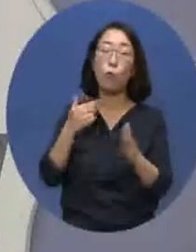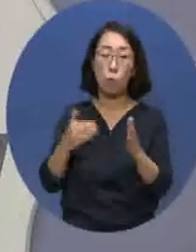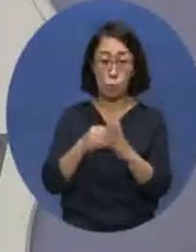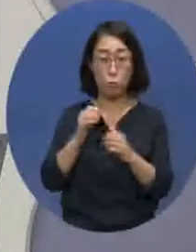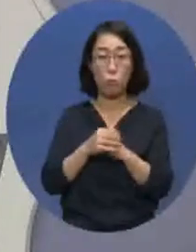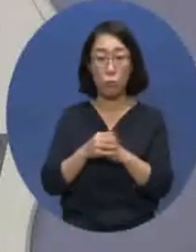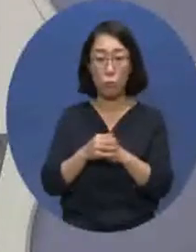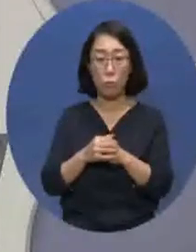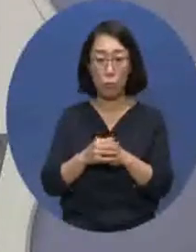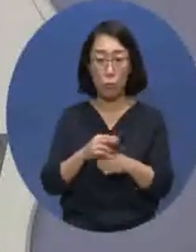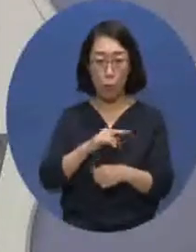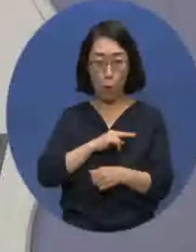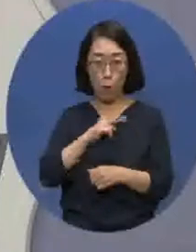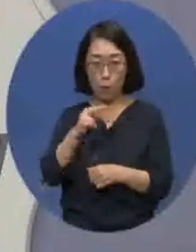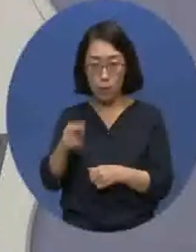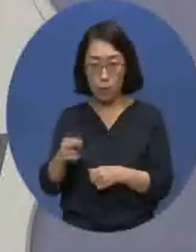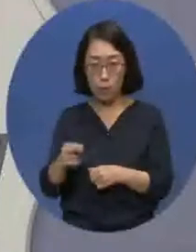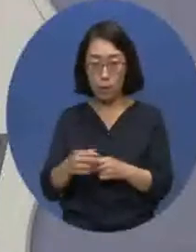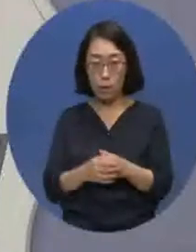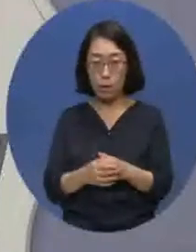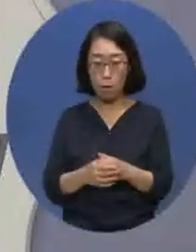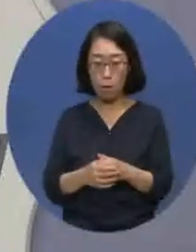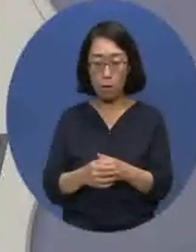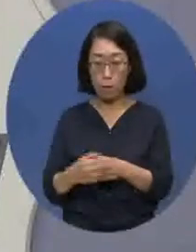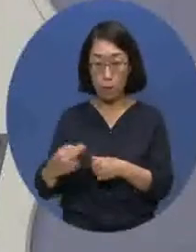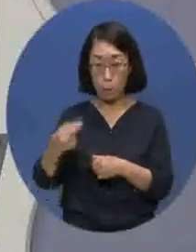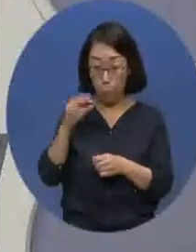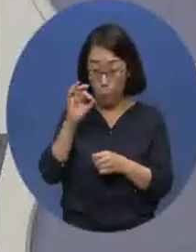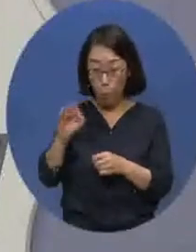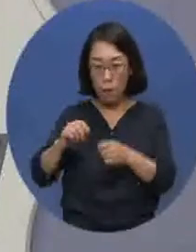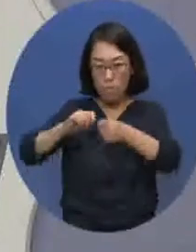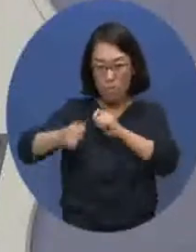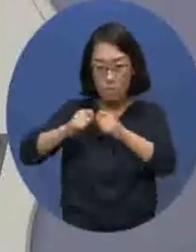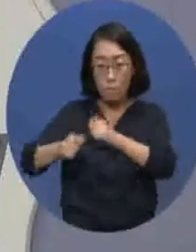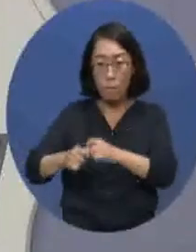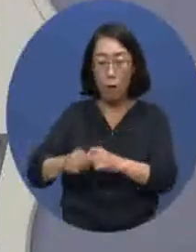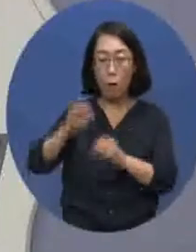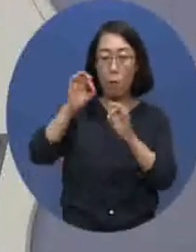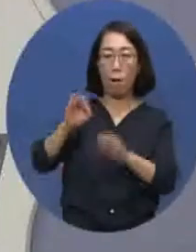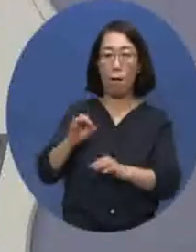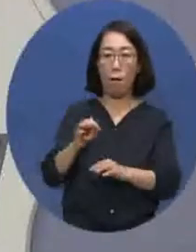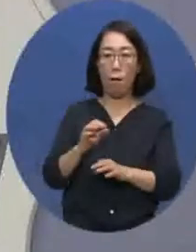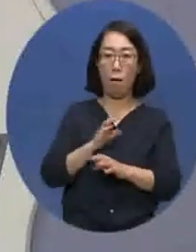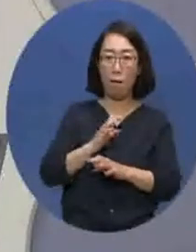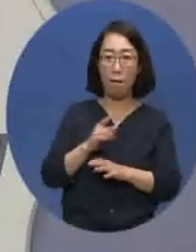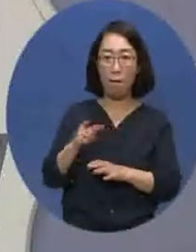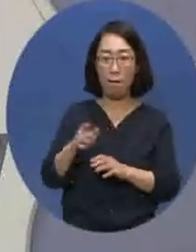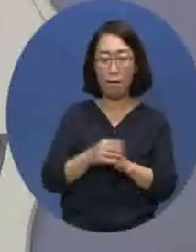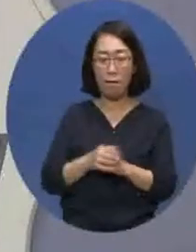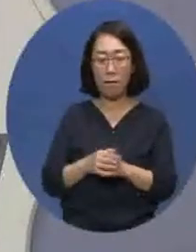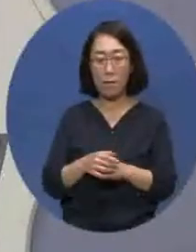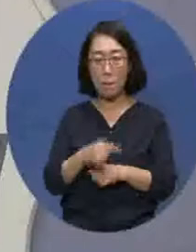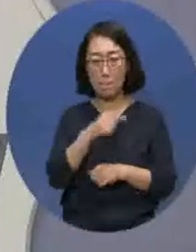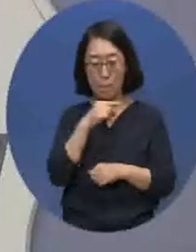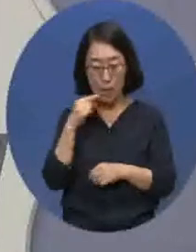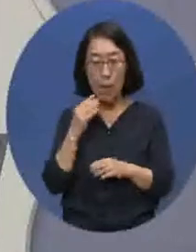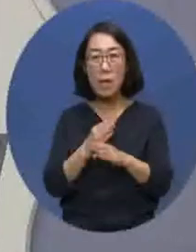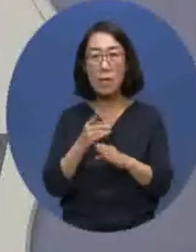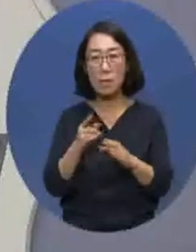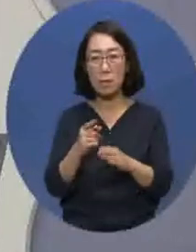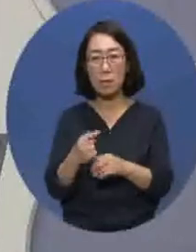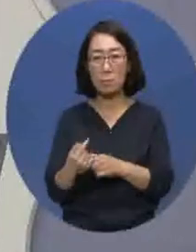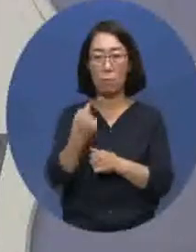명함을 들으면 면전에서 찌찌 저버리게 도 하고 그리고 어이 빨갱이가 왜 여기와서